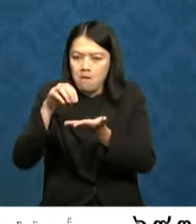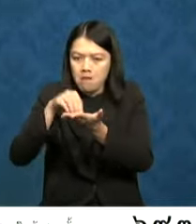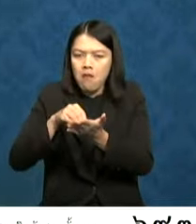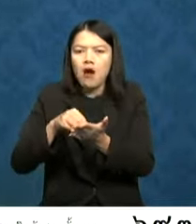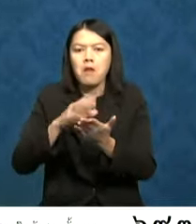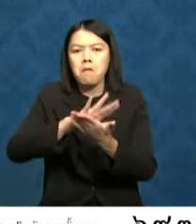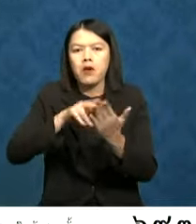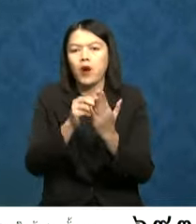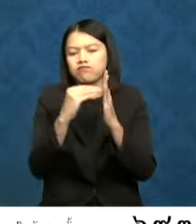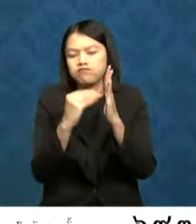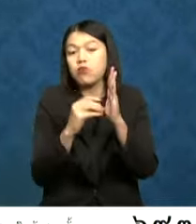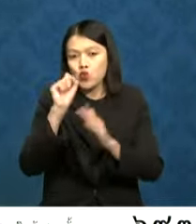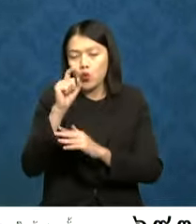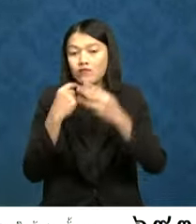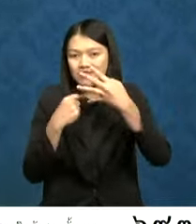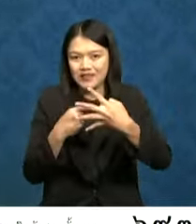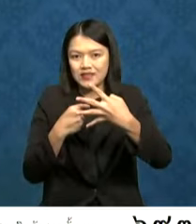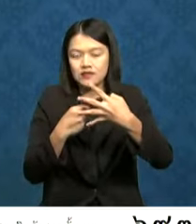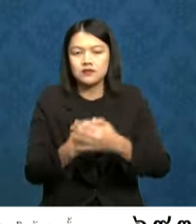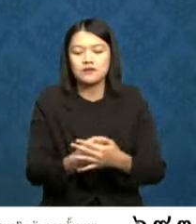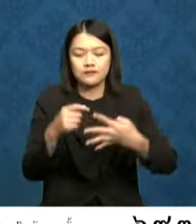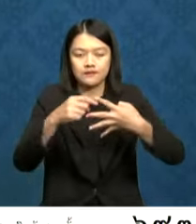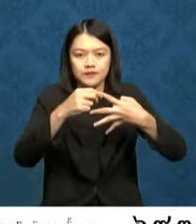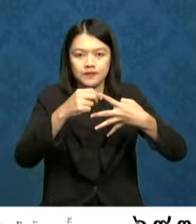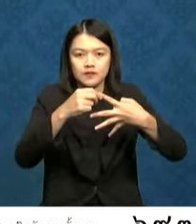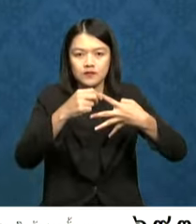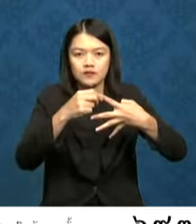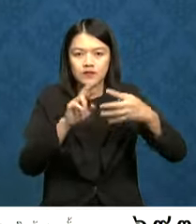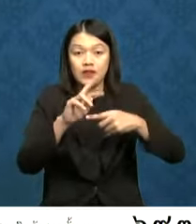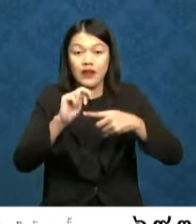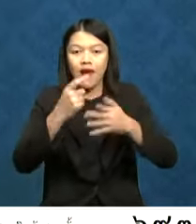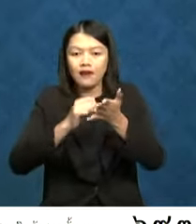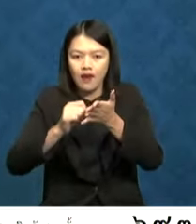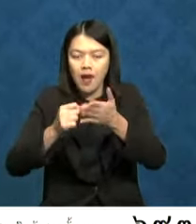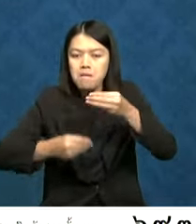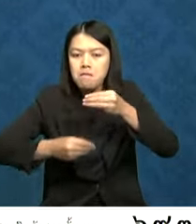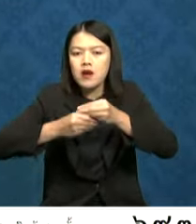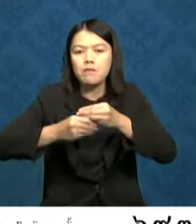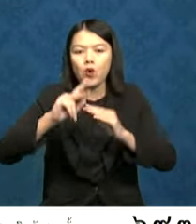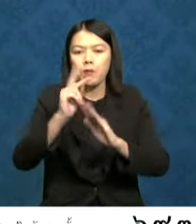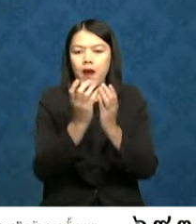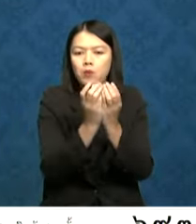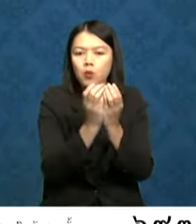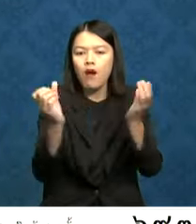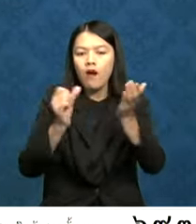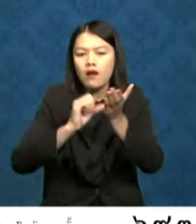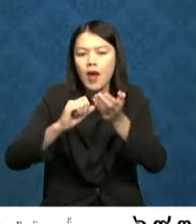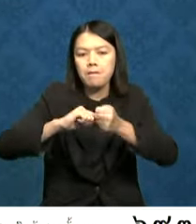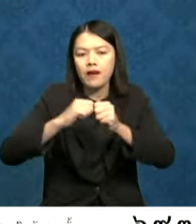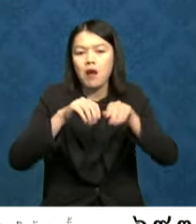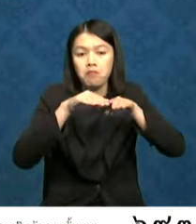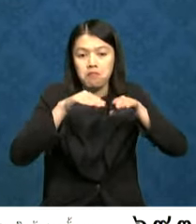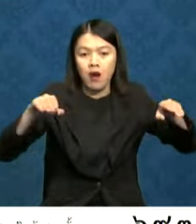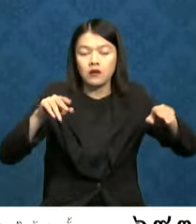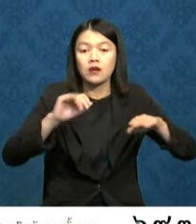เร่งด่วน 4เรื่องด้วยกันครับเรื่องแรกก็คือกร่างแก้ไขเพิ่มเติมรัฐธรรมนูญเพื่อแก้ไขปัญหามาตรฐาน